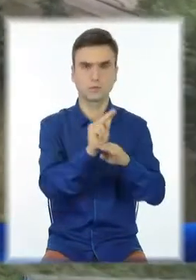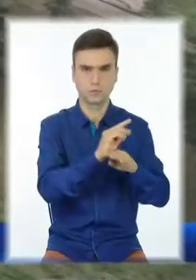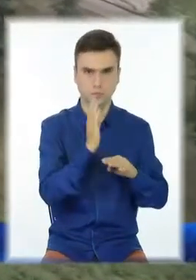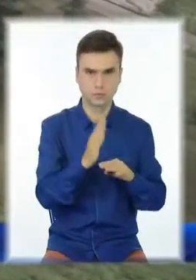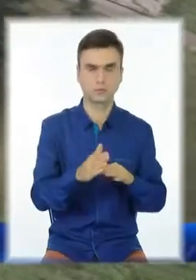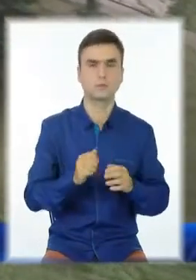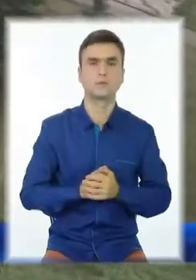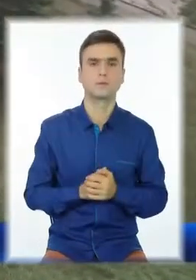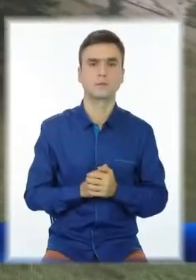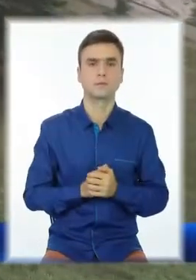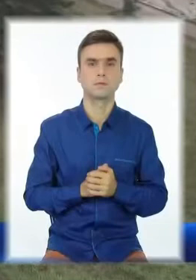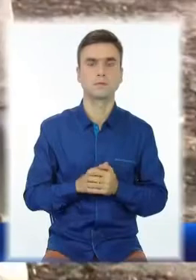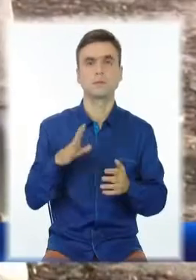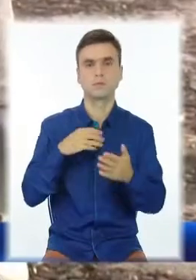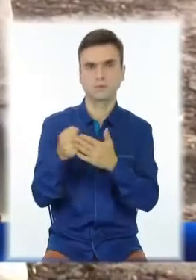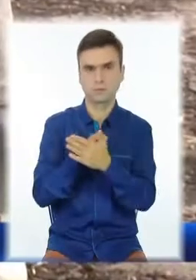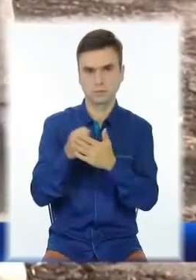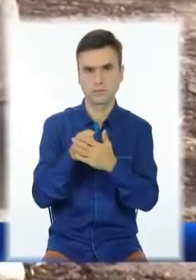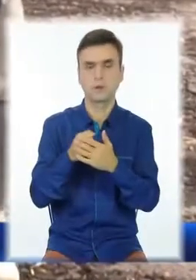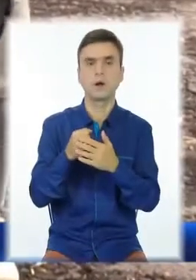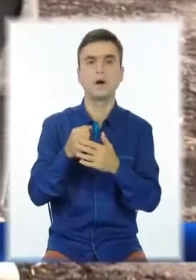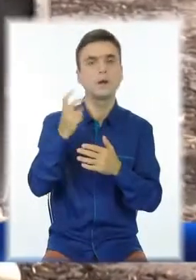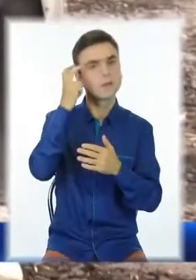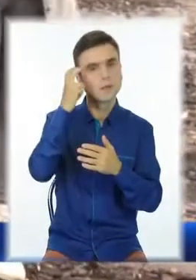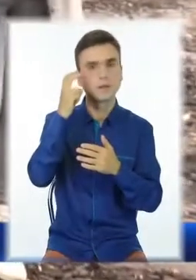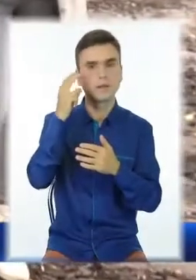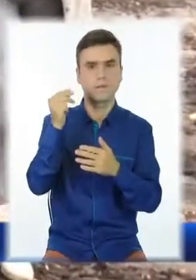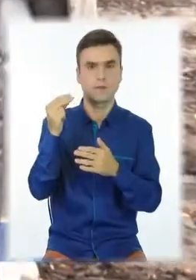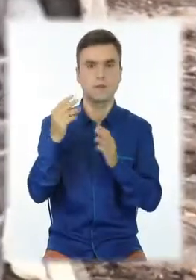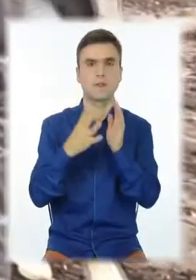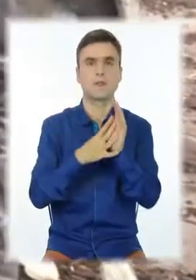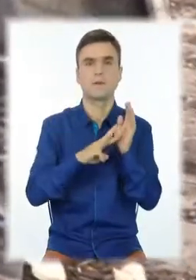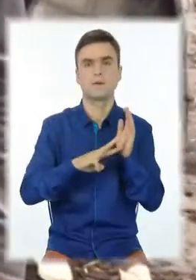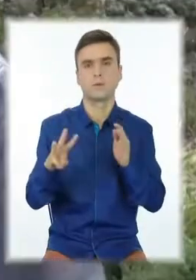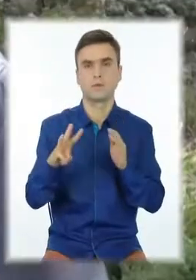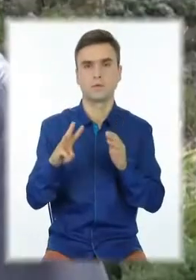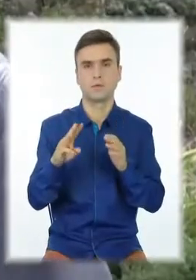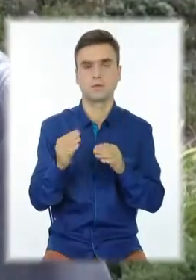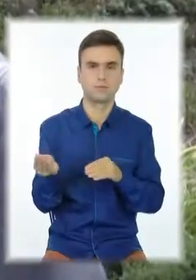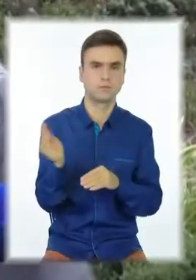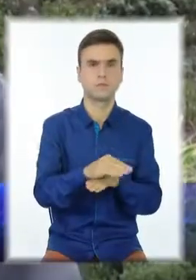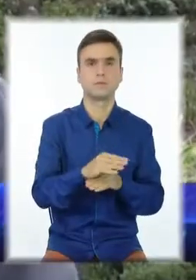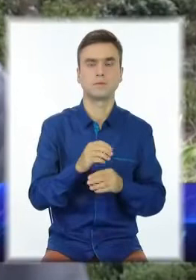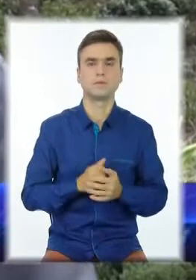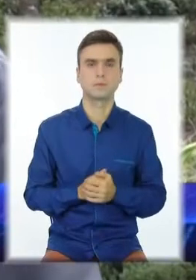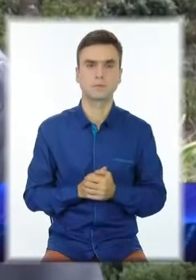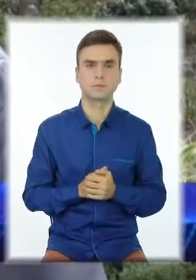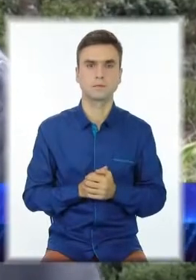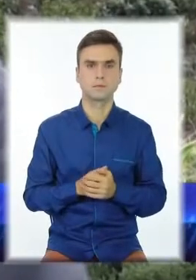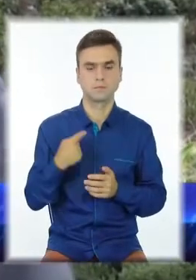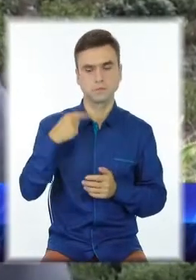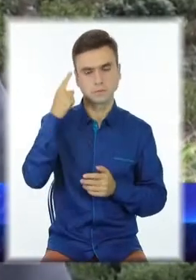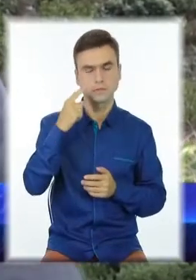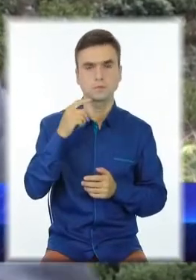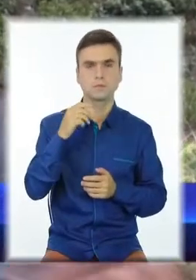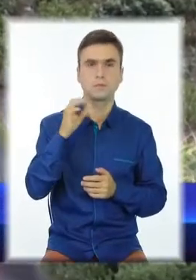площею мікрорайону, парламентарій домігся виділення ще 9 мільйонів з державного бюджету. Думаю, що в вересні вже будемо